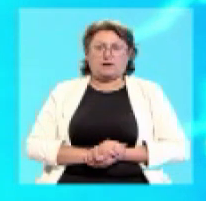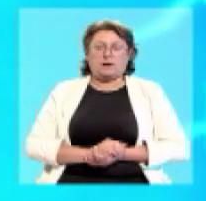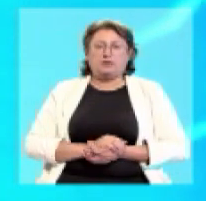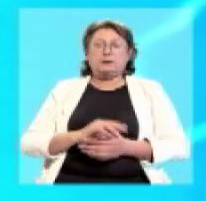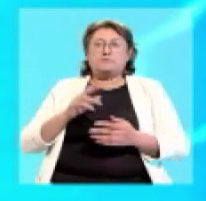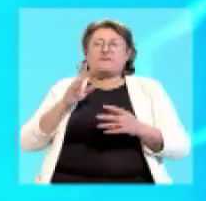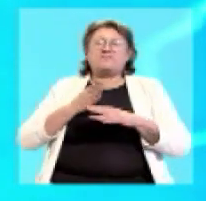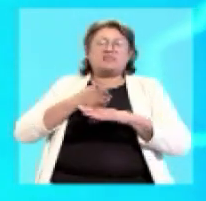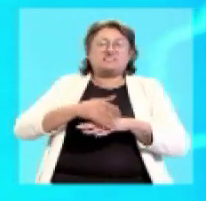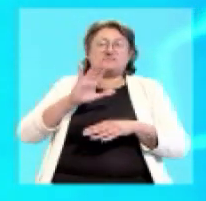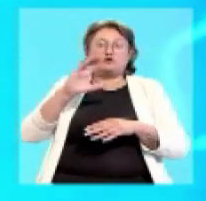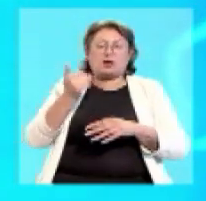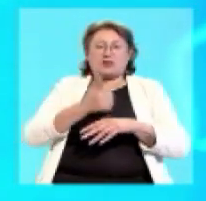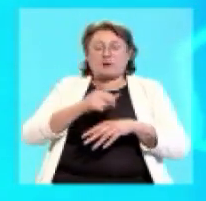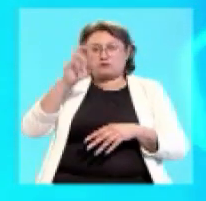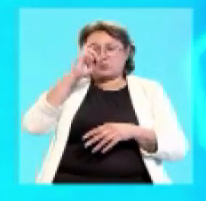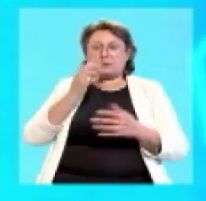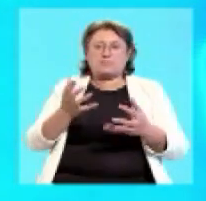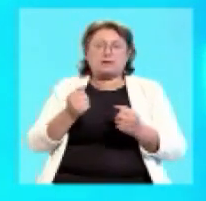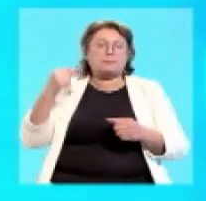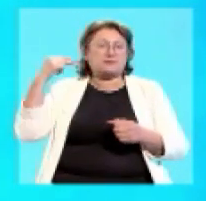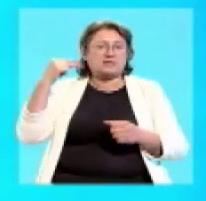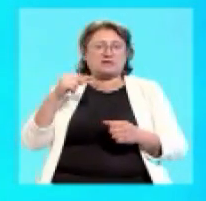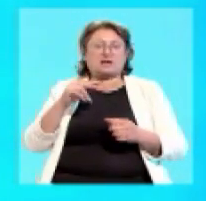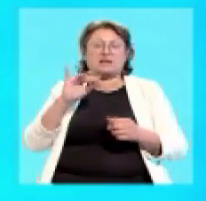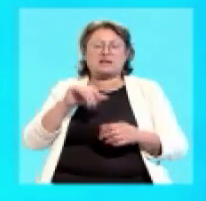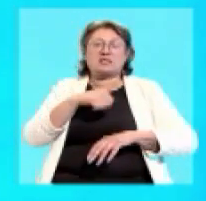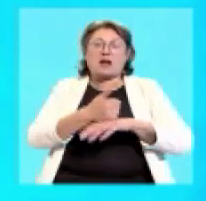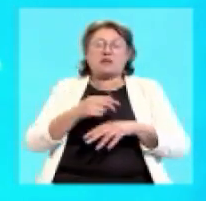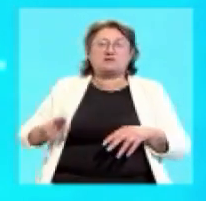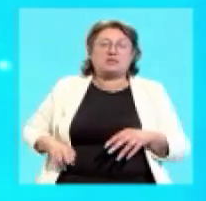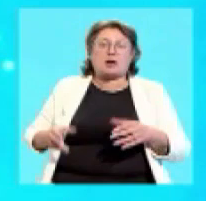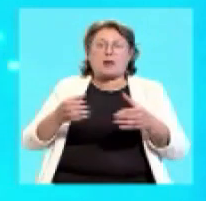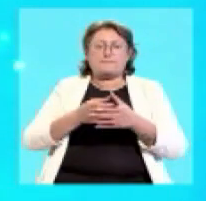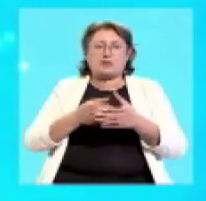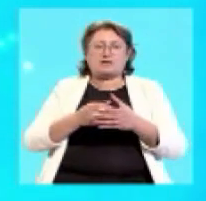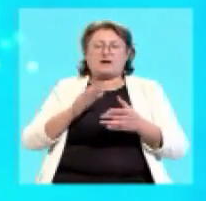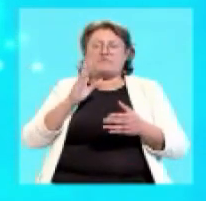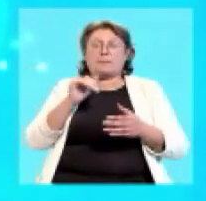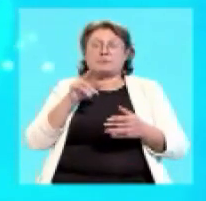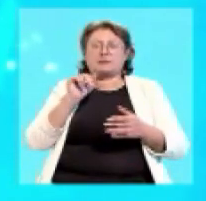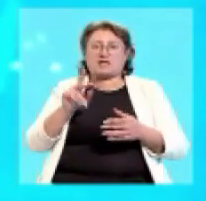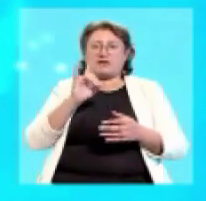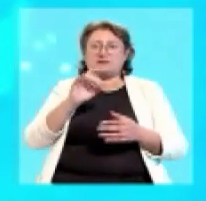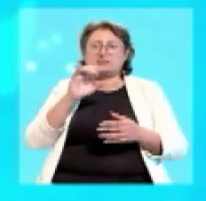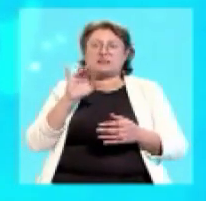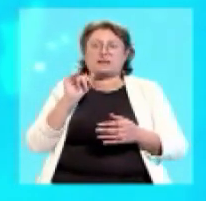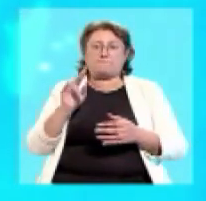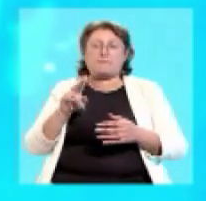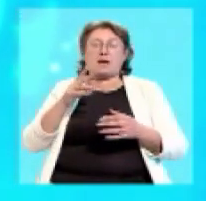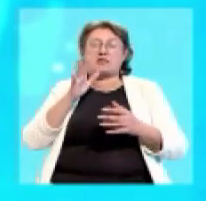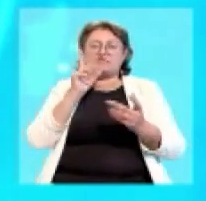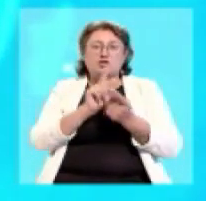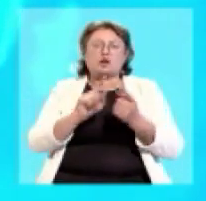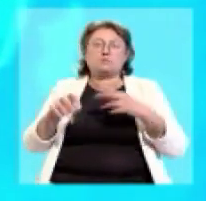В рамках визита в США глава государства принял президента и генерального директора компании «Вабтек» Рафаэля Сантану. На